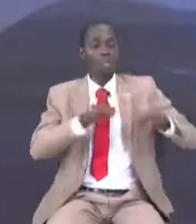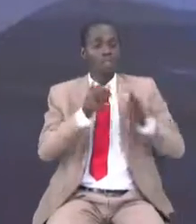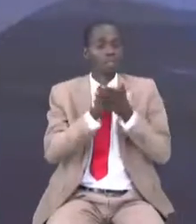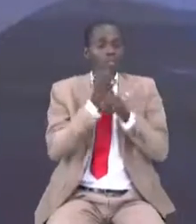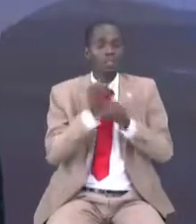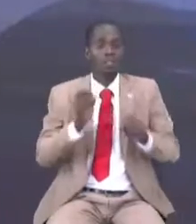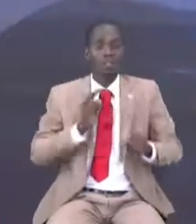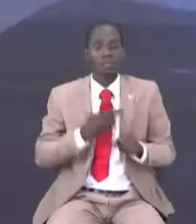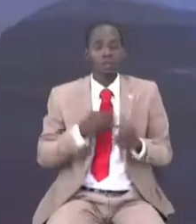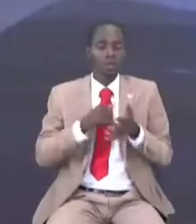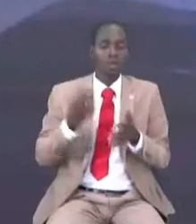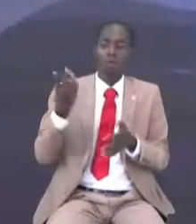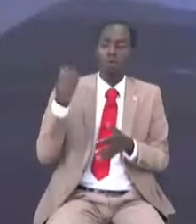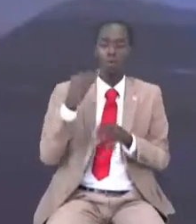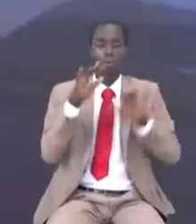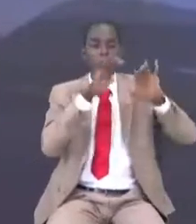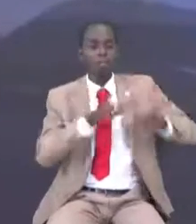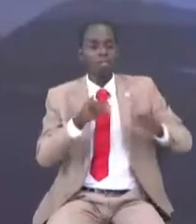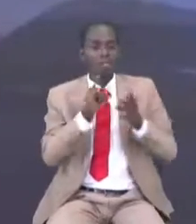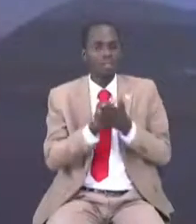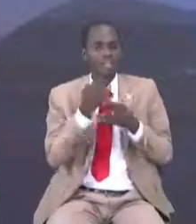Seigneur. Car